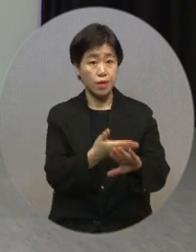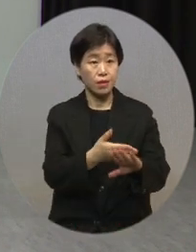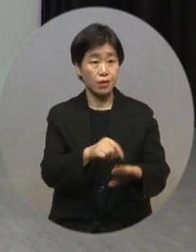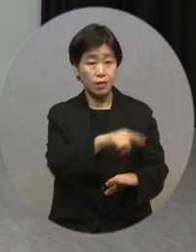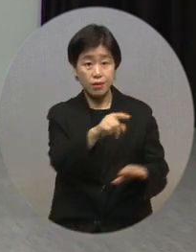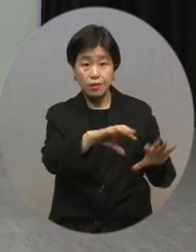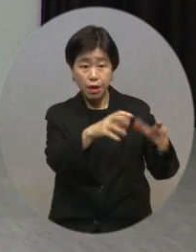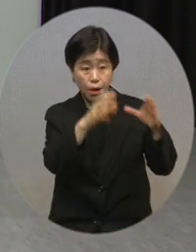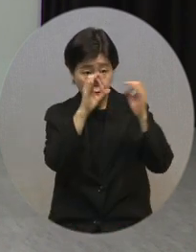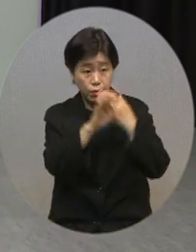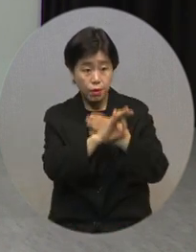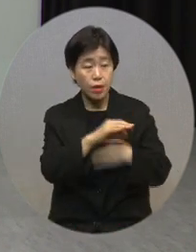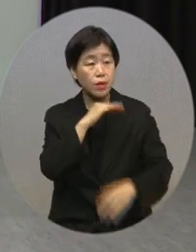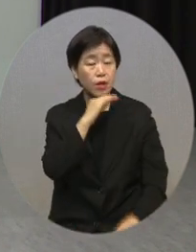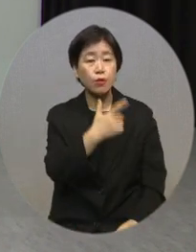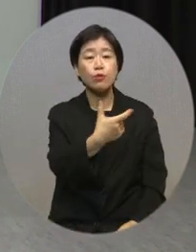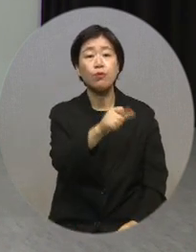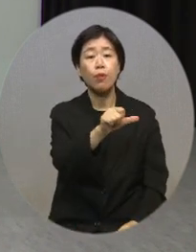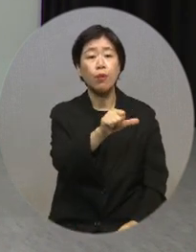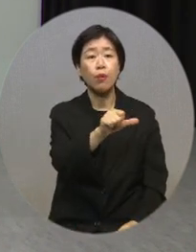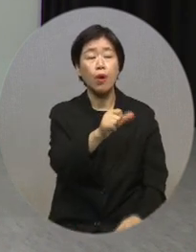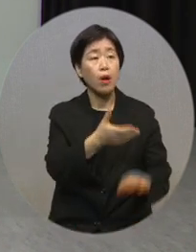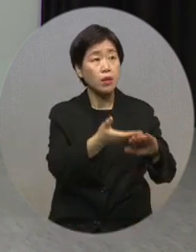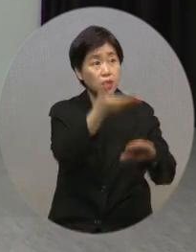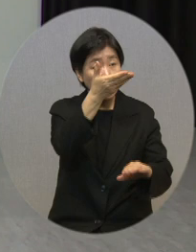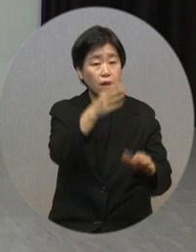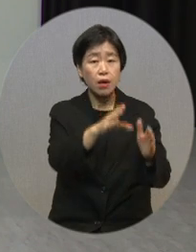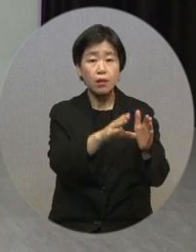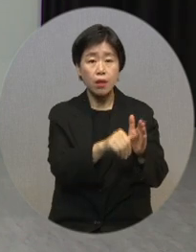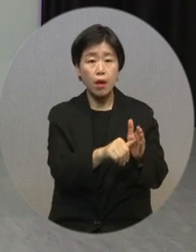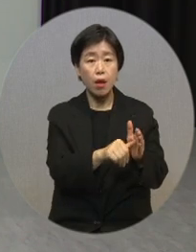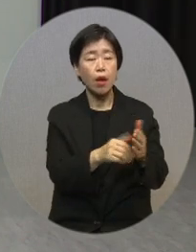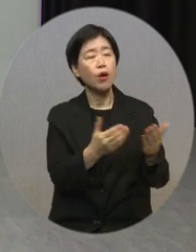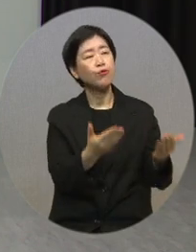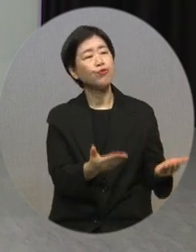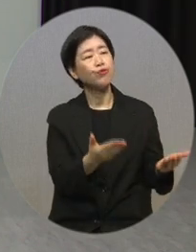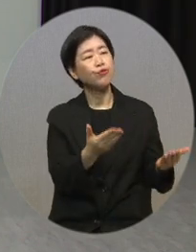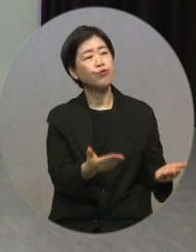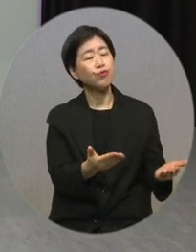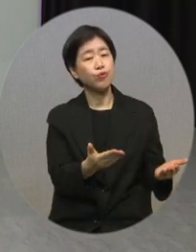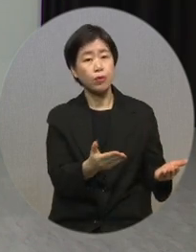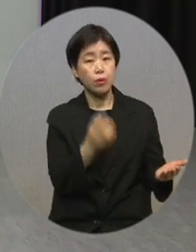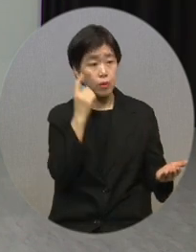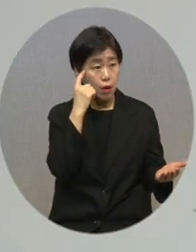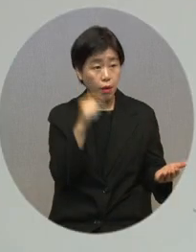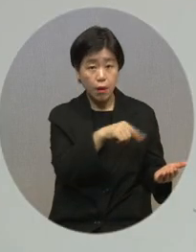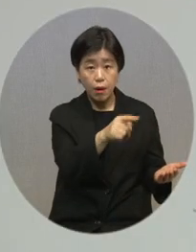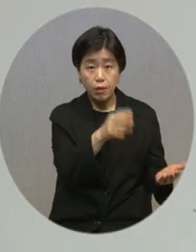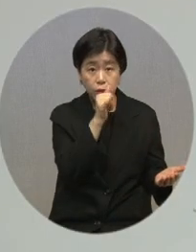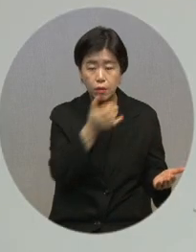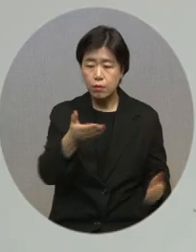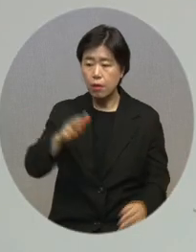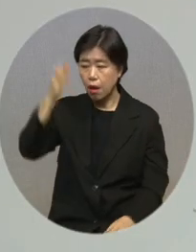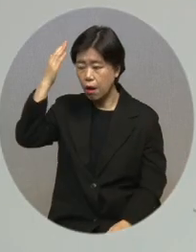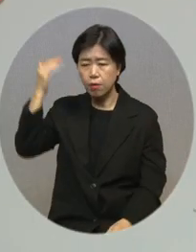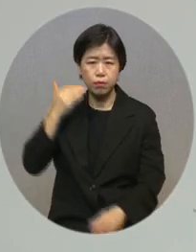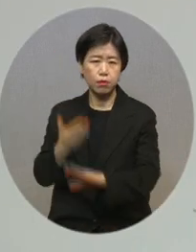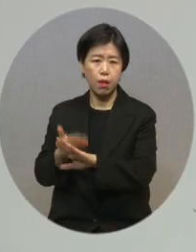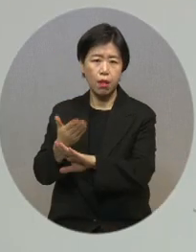쉬는데 우리나라 더 일하려고 예, 생계를 위해서 더 일을 하는 분들이 많은 70세 겁니다. 70세 넘어가도 다 하니까 네. 하려고 그러고. 근데 그